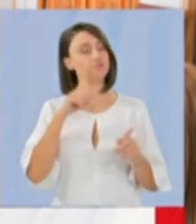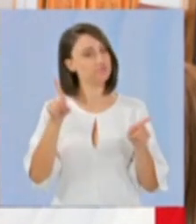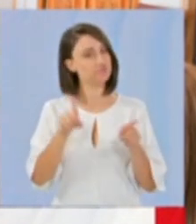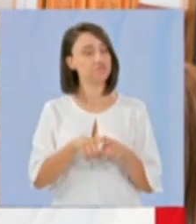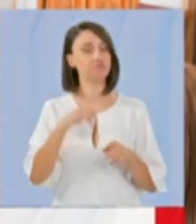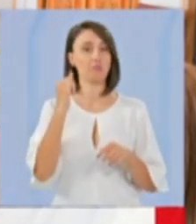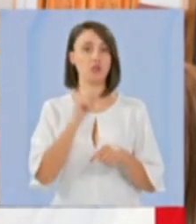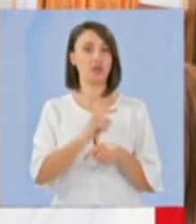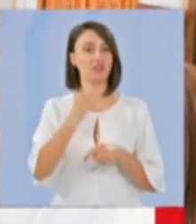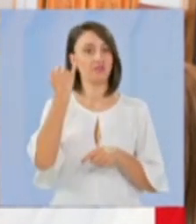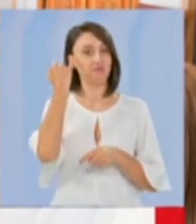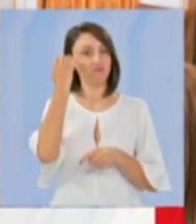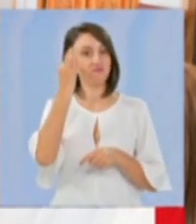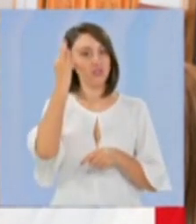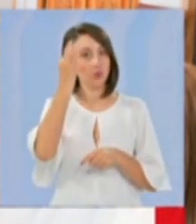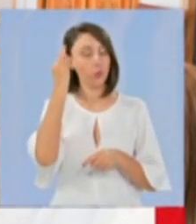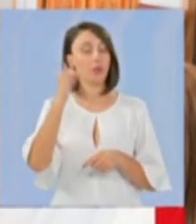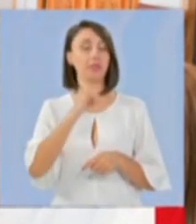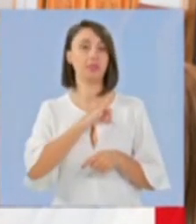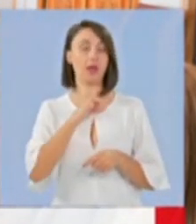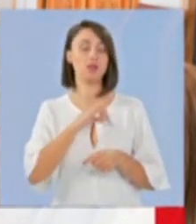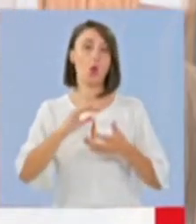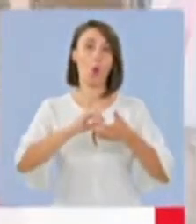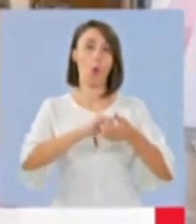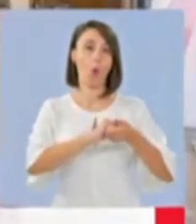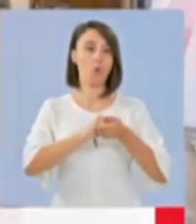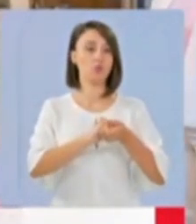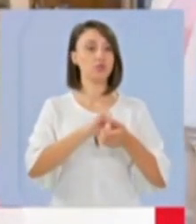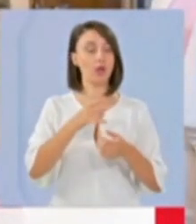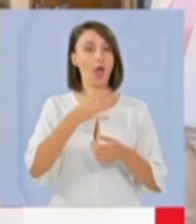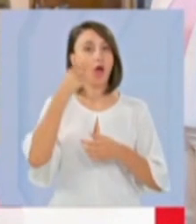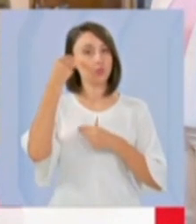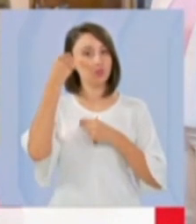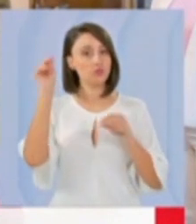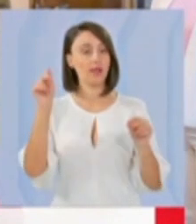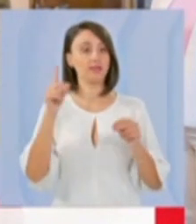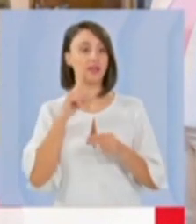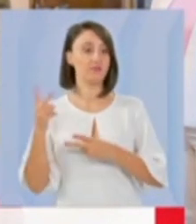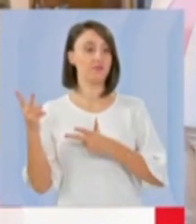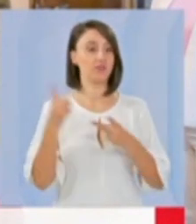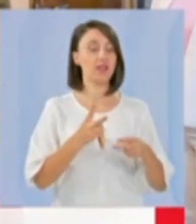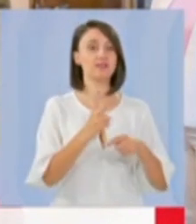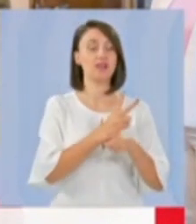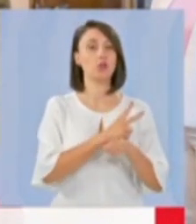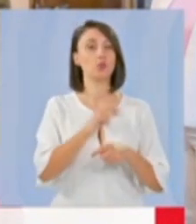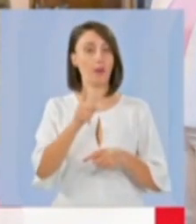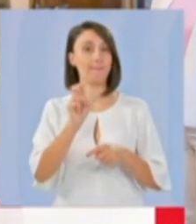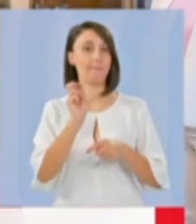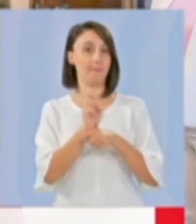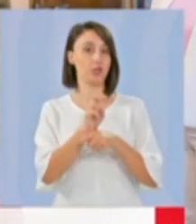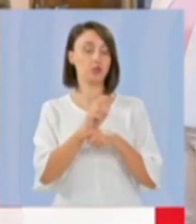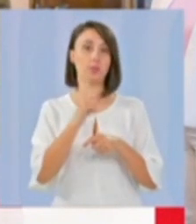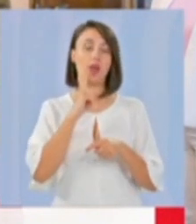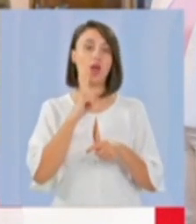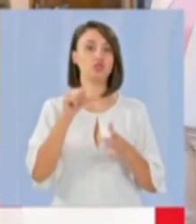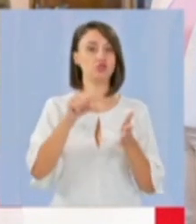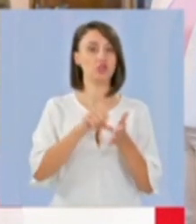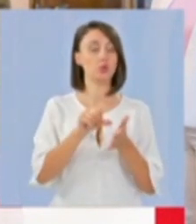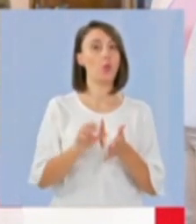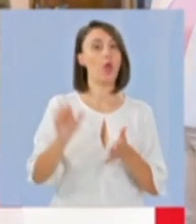împărtășesc viziuni și interese comune la nivelul Uniunii Europene și a anunțat că a invitat statul Baltic să participe la